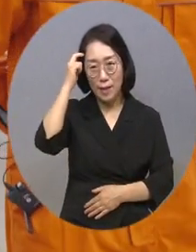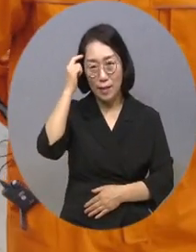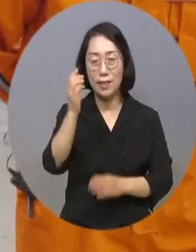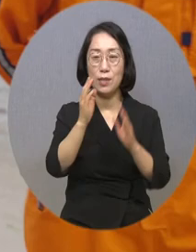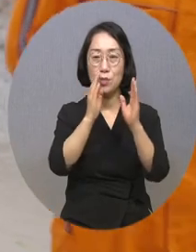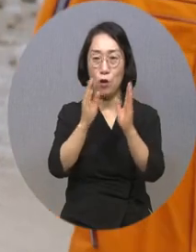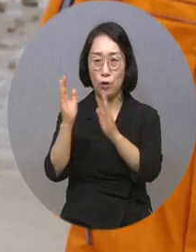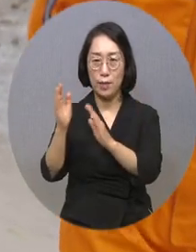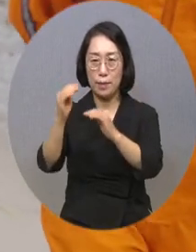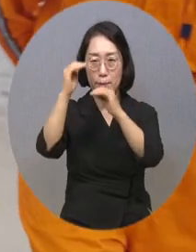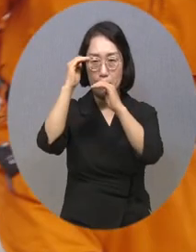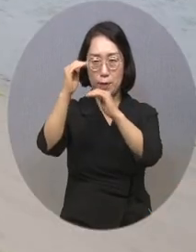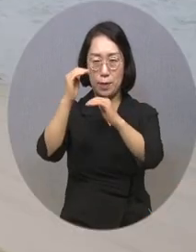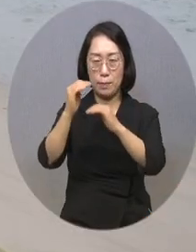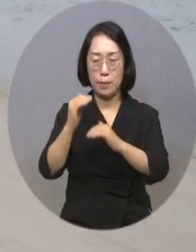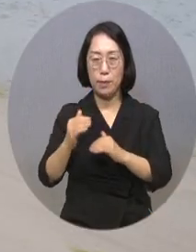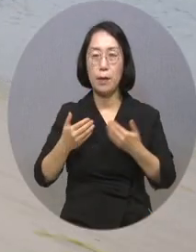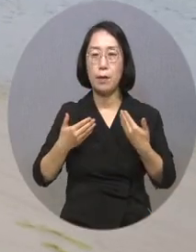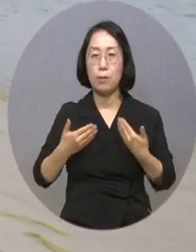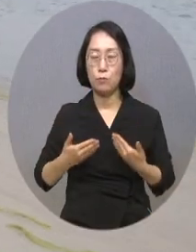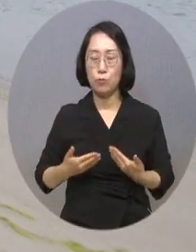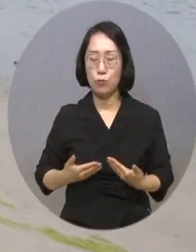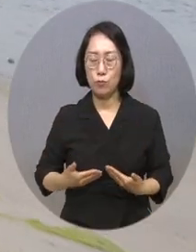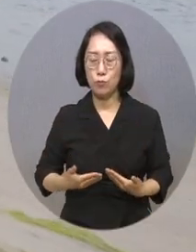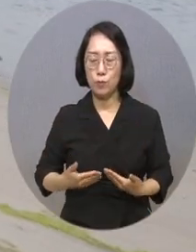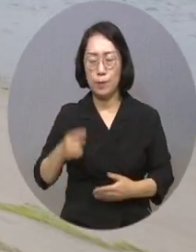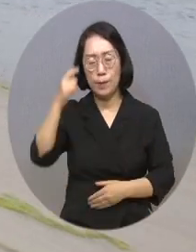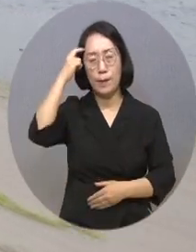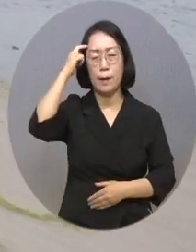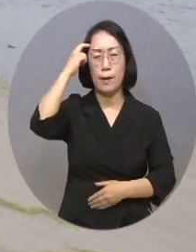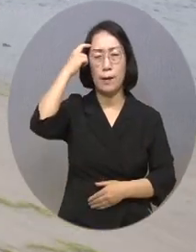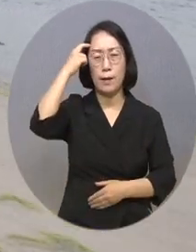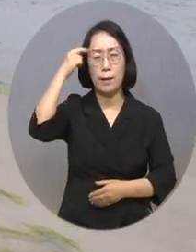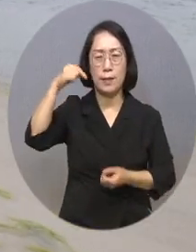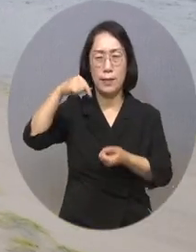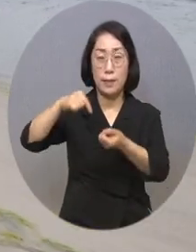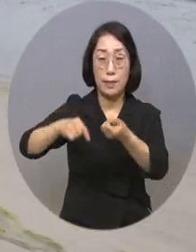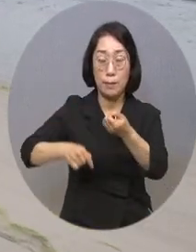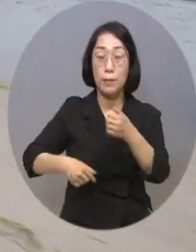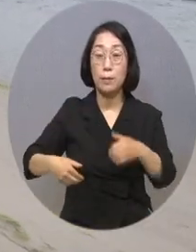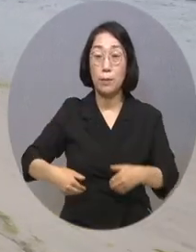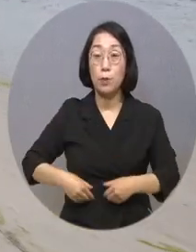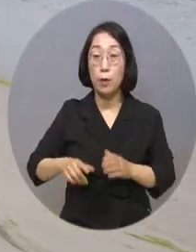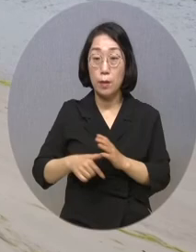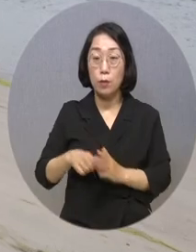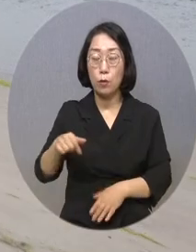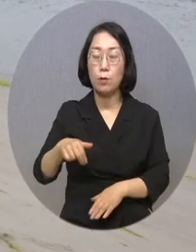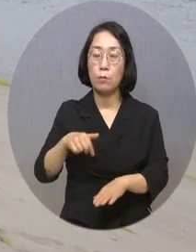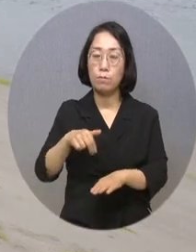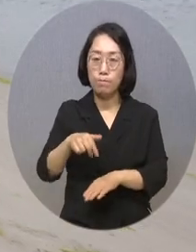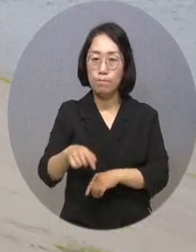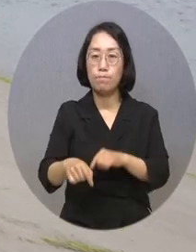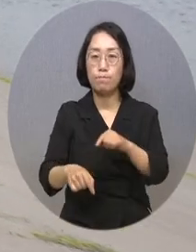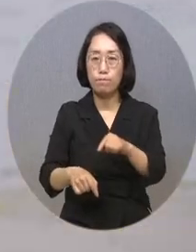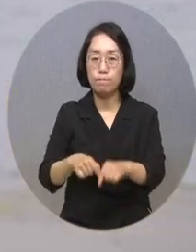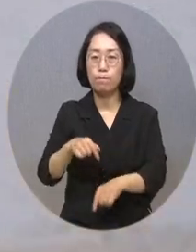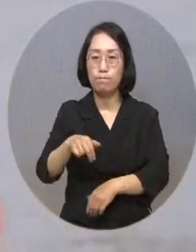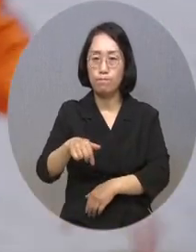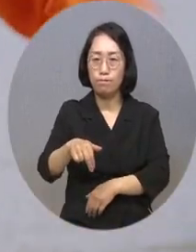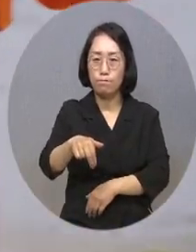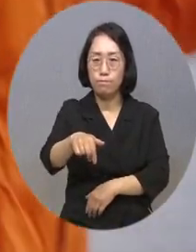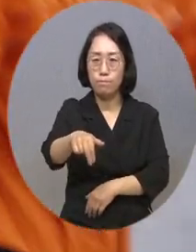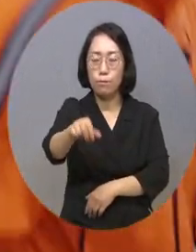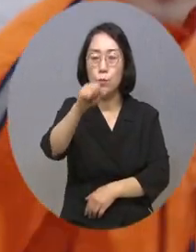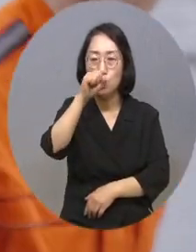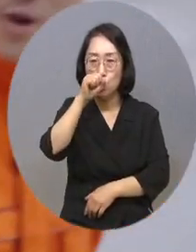필요할 때라든지 뭔가 고민인데 좀 쉽게 풀리지 않을 때라든지 예, 그럴 때 좀 사색하면서 걷기 좋은 곳이 아닌가. 예,